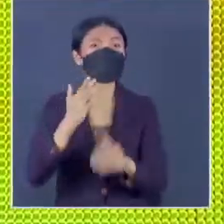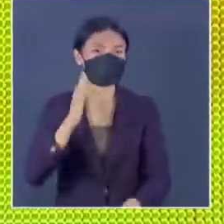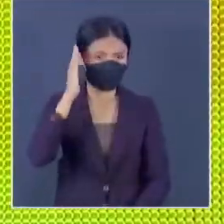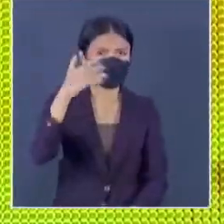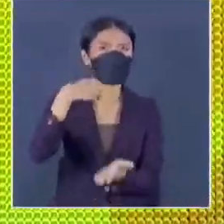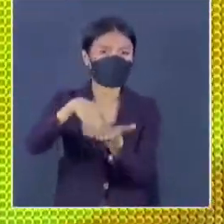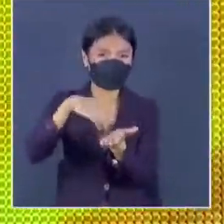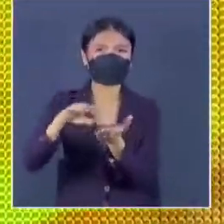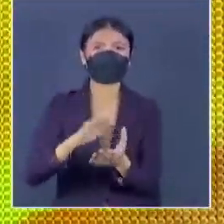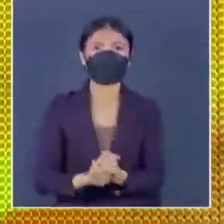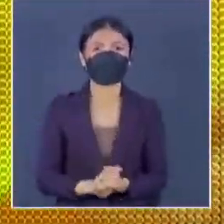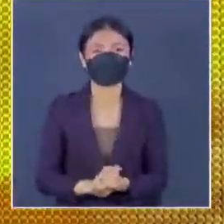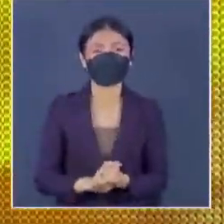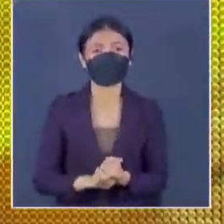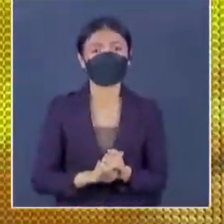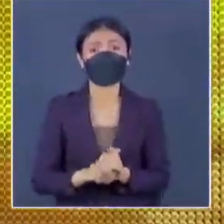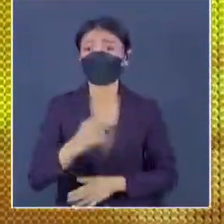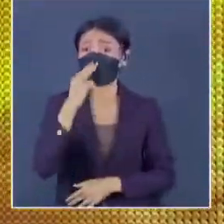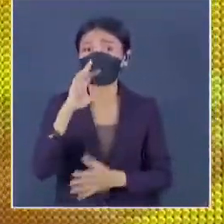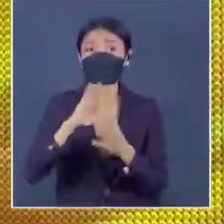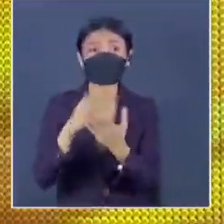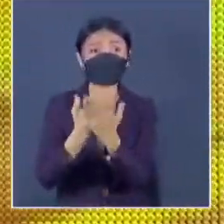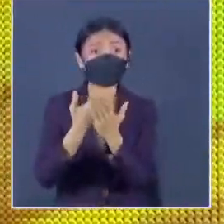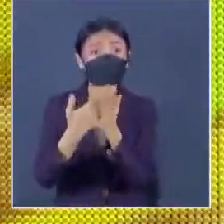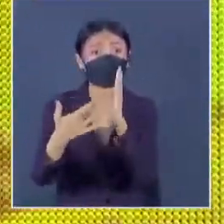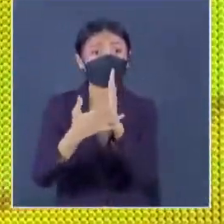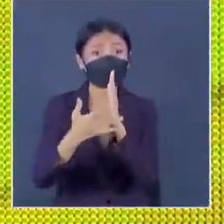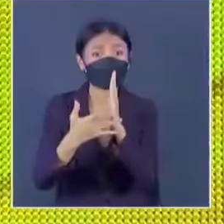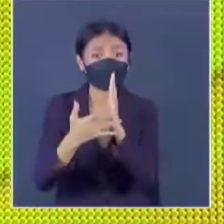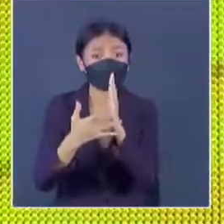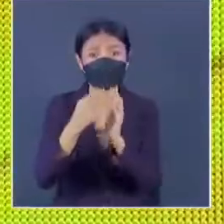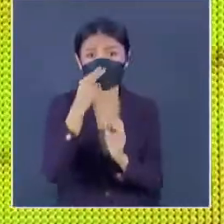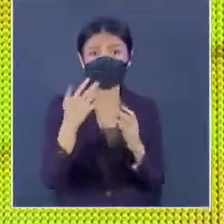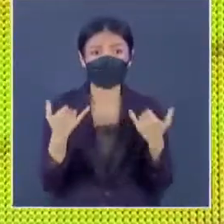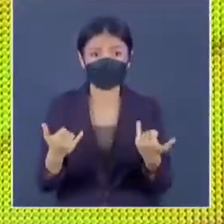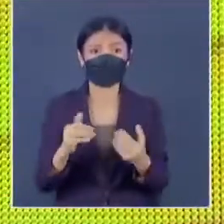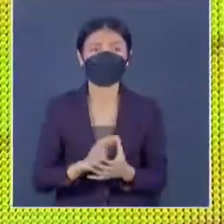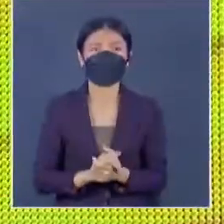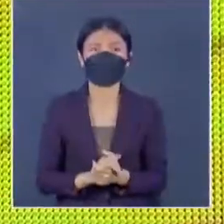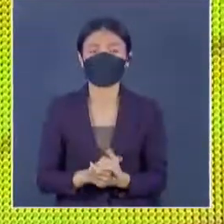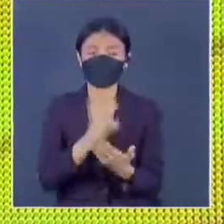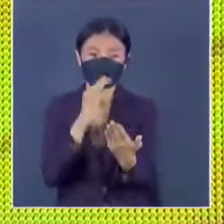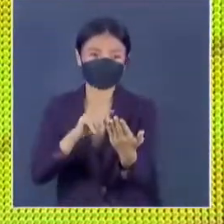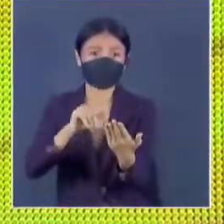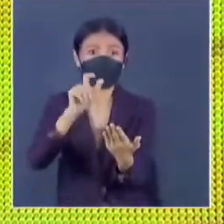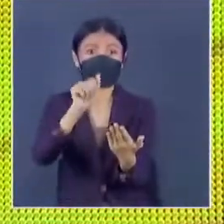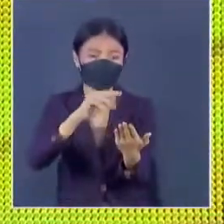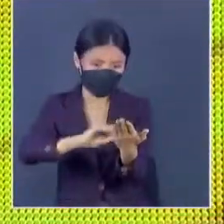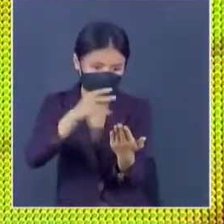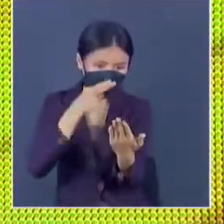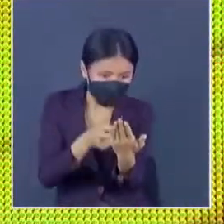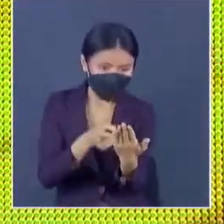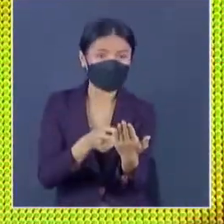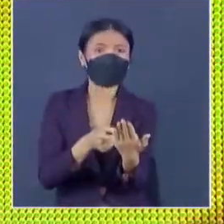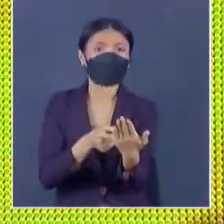มาดูเรื่องบิตคอยน์กันบ้างผู้ชมถ้าเกิดว่านักลงทุนที่เพิ่งตื่นขึ้นมาตอนนี้อาจจะตกใจนิดนึงนะฮะหน้าซีดไปตามๆกันเพราะว่า